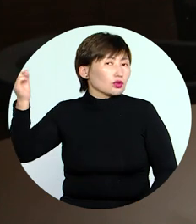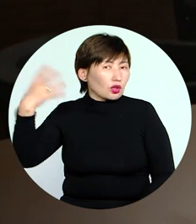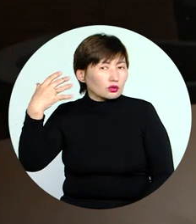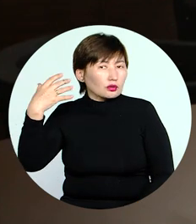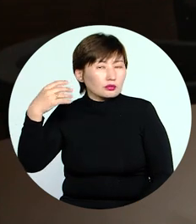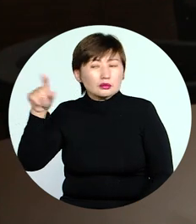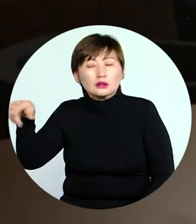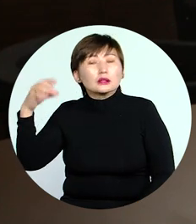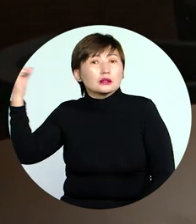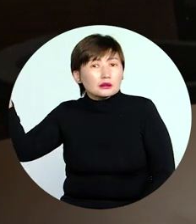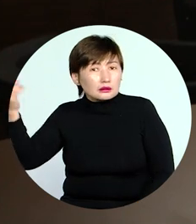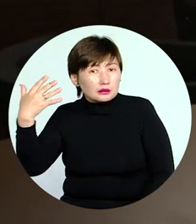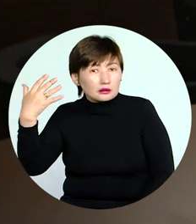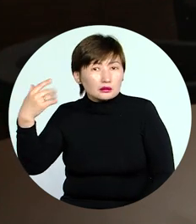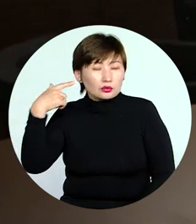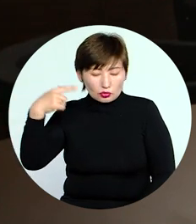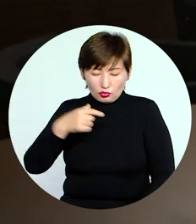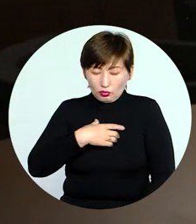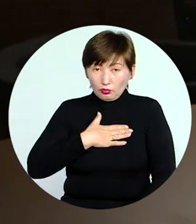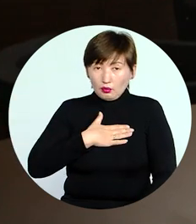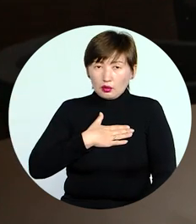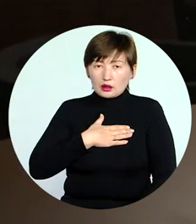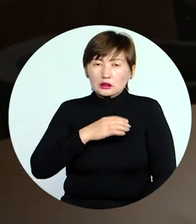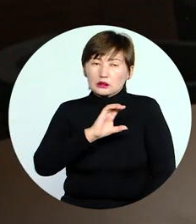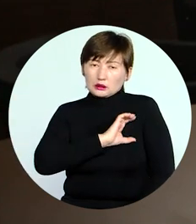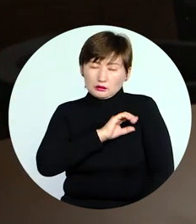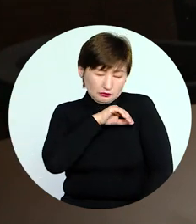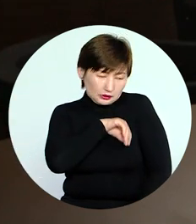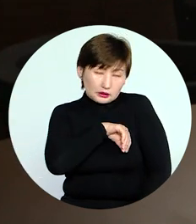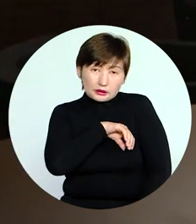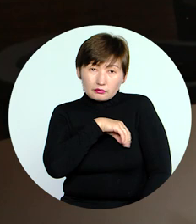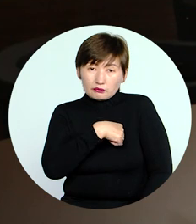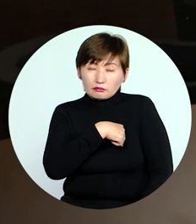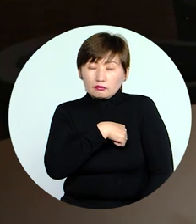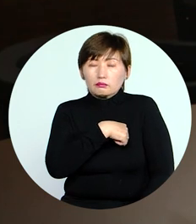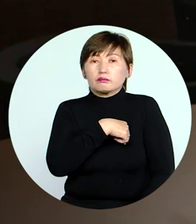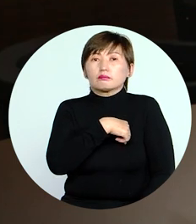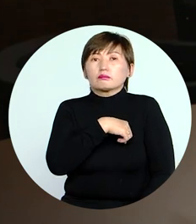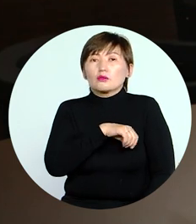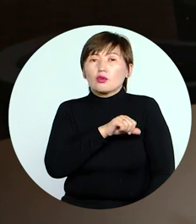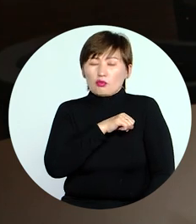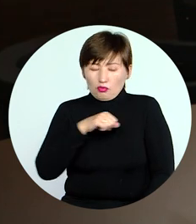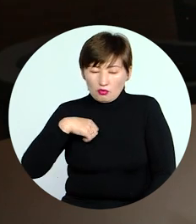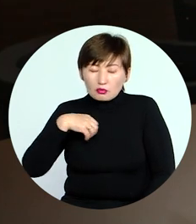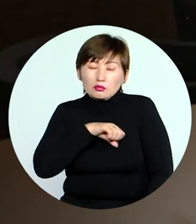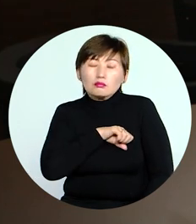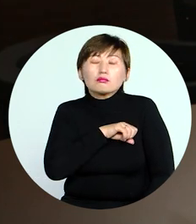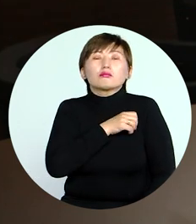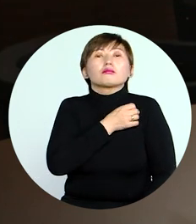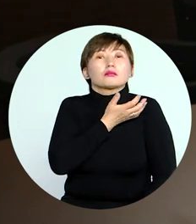гарч байгаа илэрхийлэмж бол тухайн хүний одоо сэтгэлийн гүнд очиод эргээд одоо нөгөө өөрөөсөө гаргаж